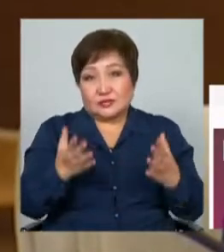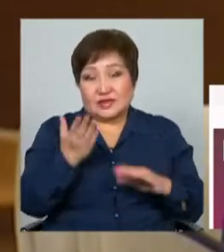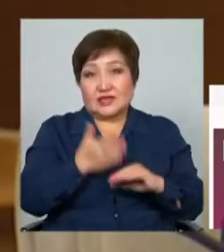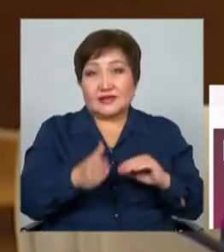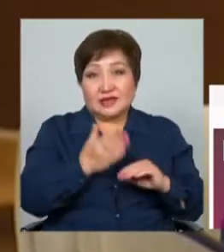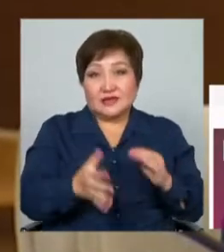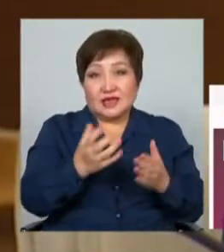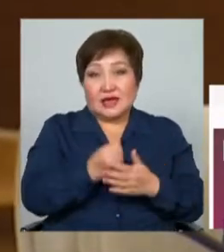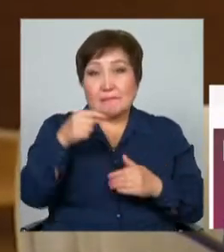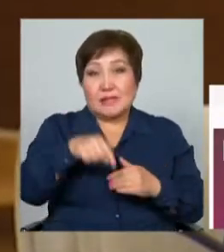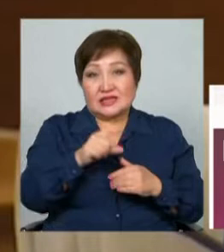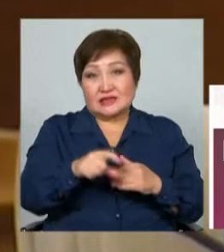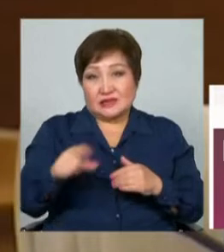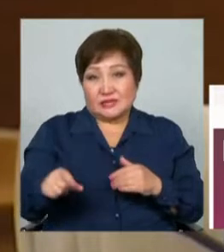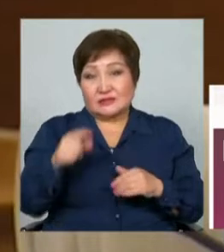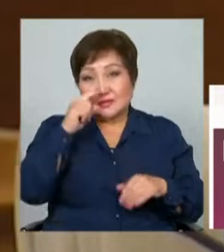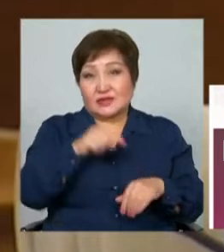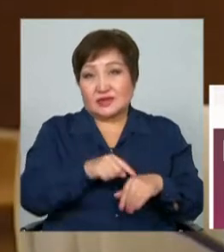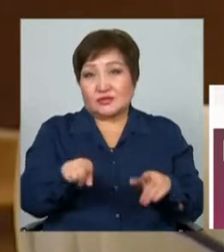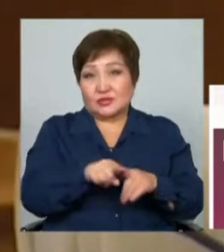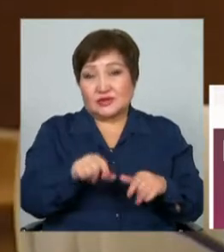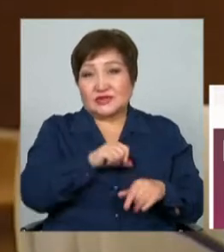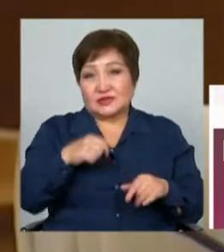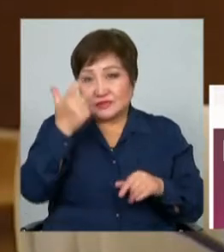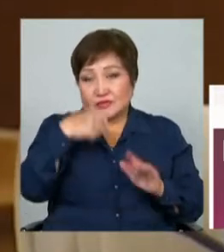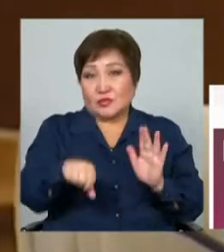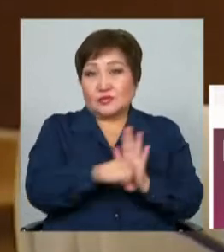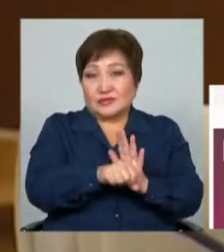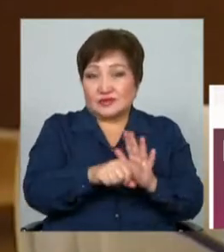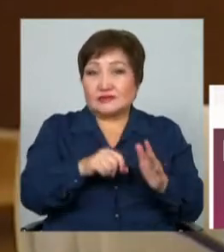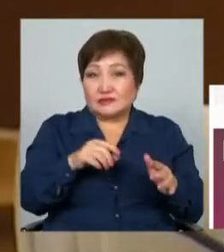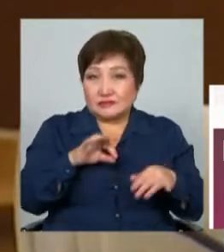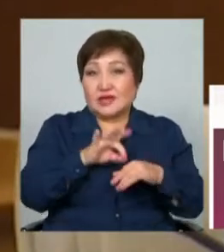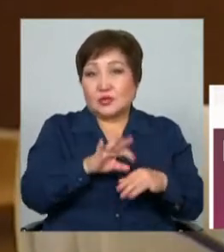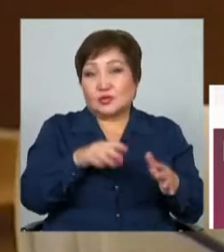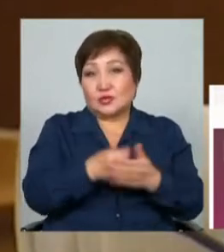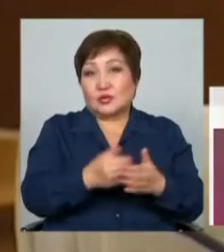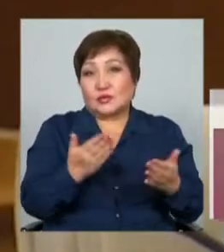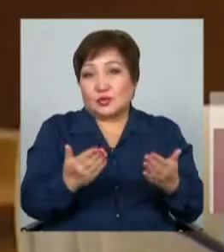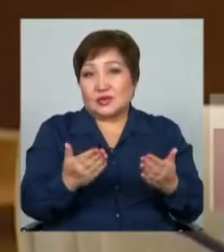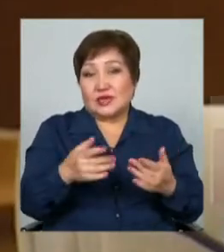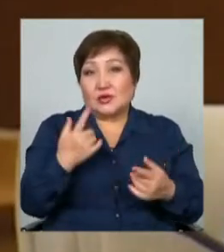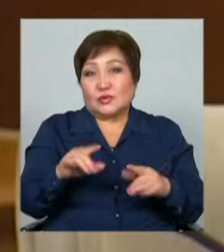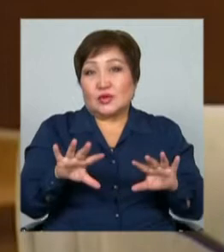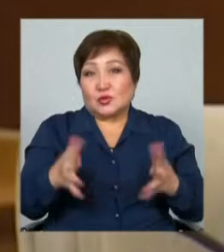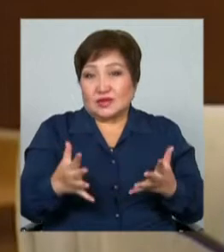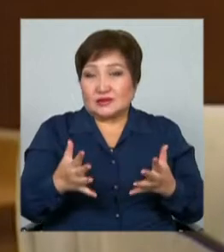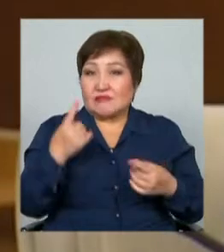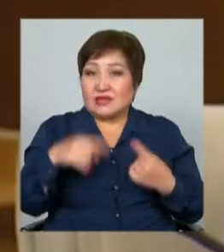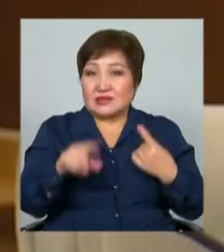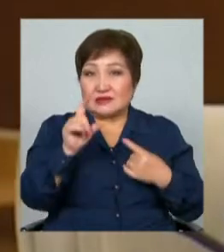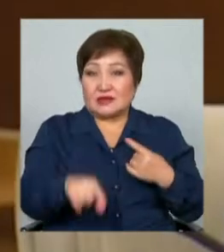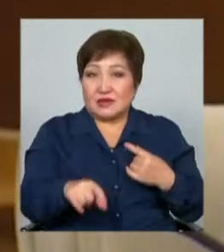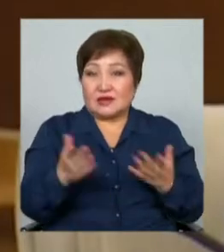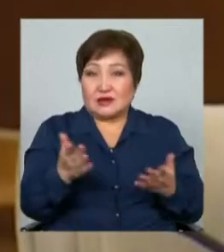азамат шырайды. Борышкердің көбі тіпті суицидке дейін барады. Бірақ мына оқиғада борышкер басқа адамдарға оқ жаудырды. Бұл